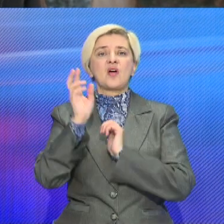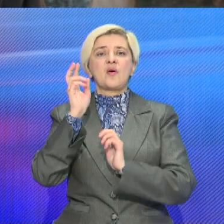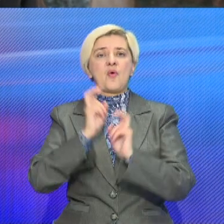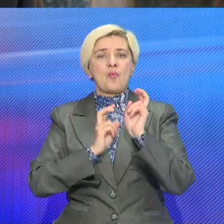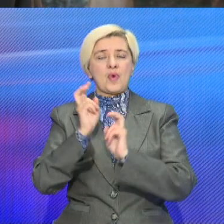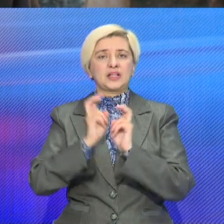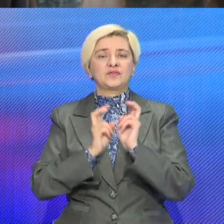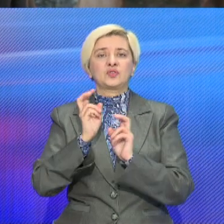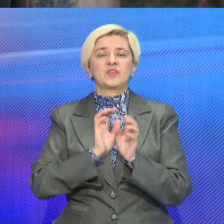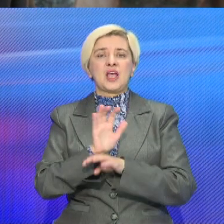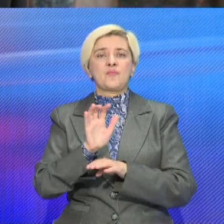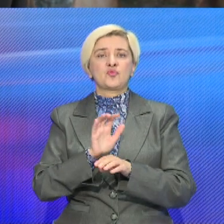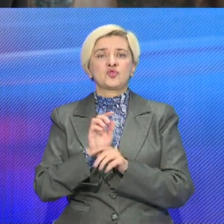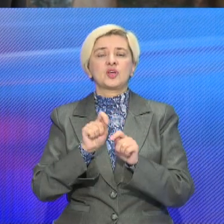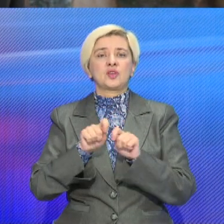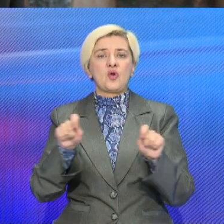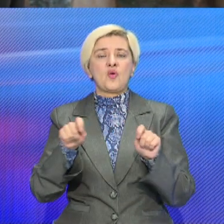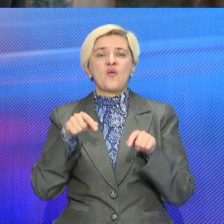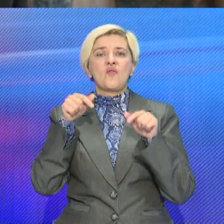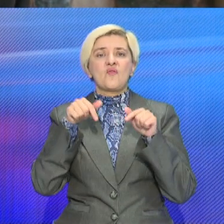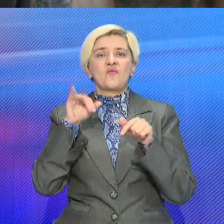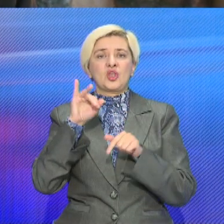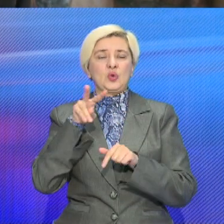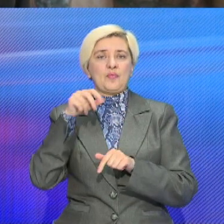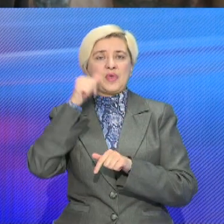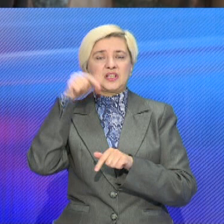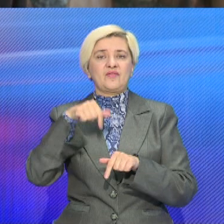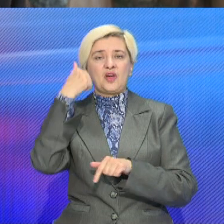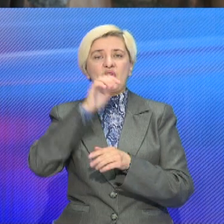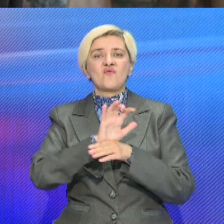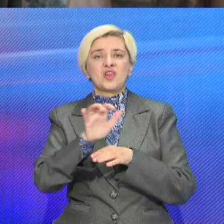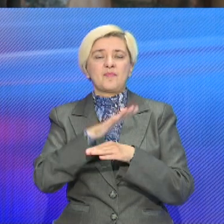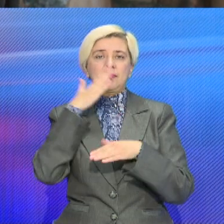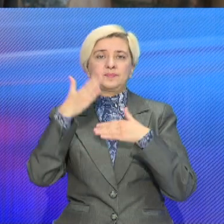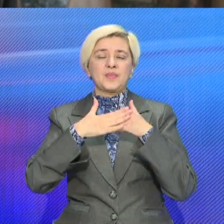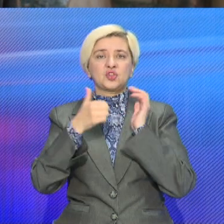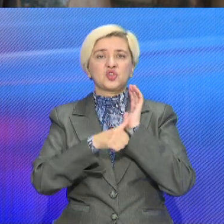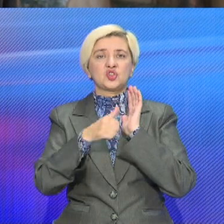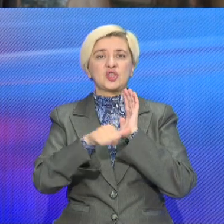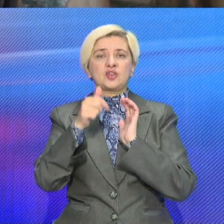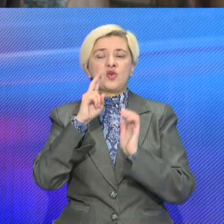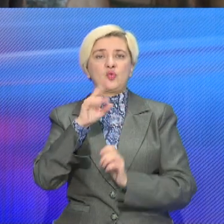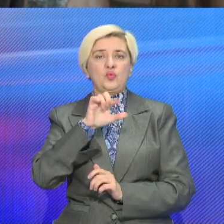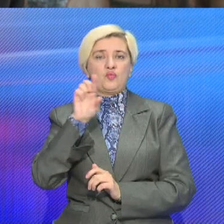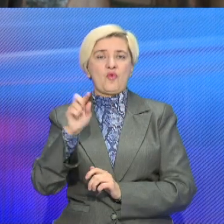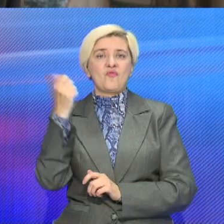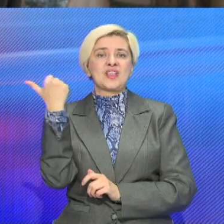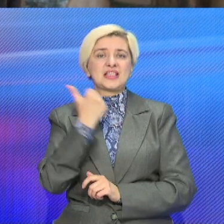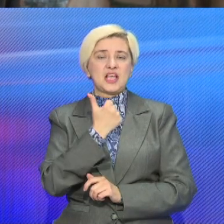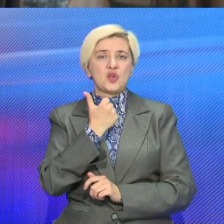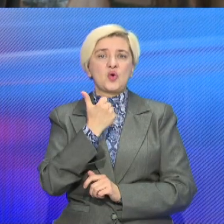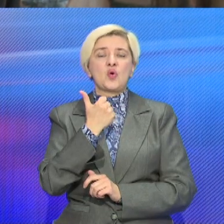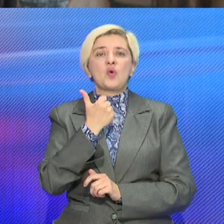в июле месяце этого года. Мы работаем, где-то выработка выходит 60 кубов в неделю. Нам привозят